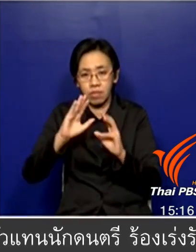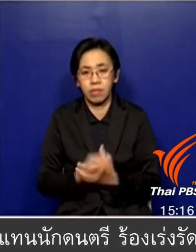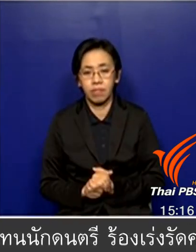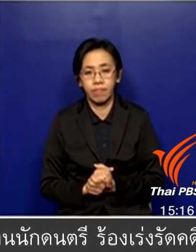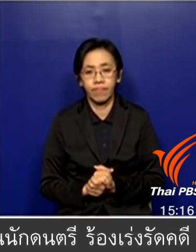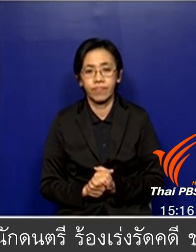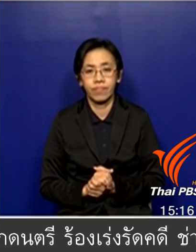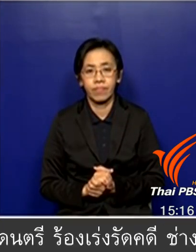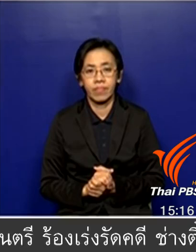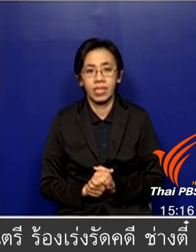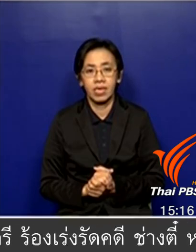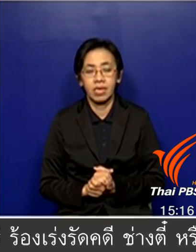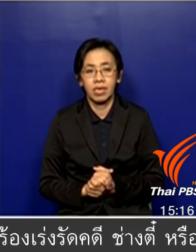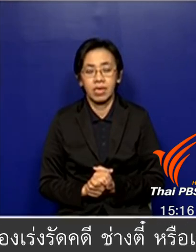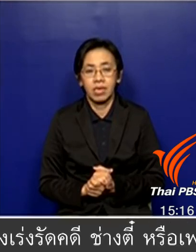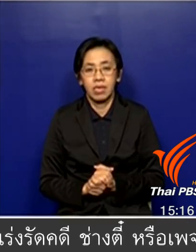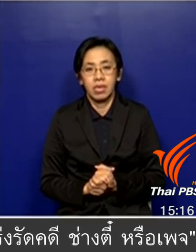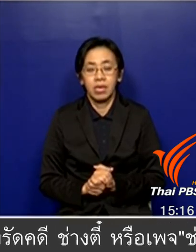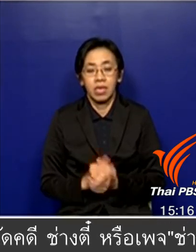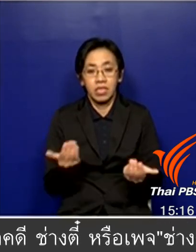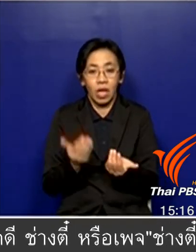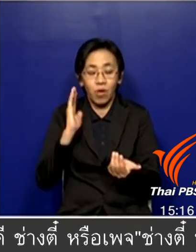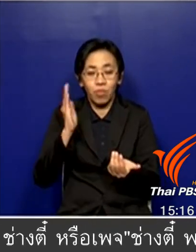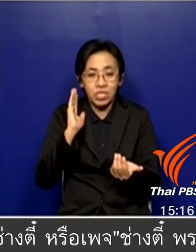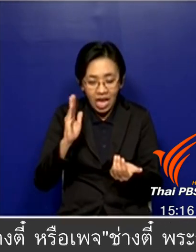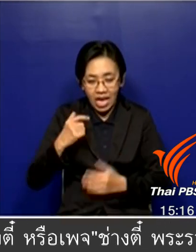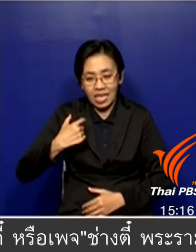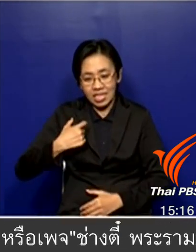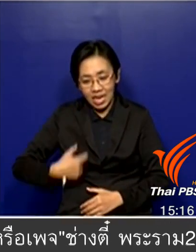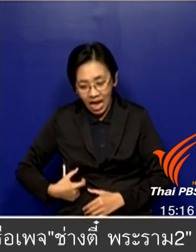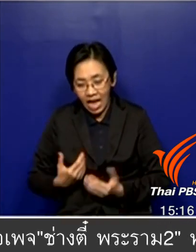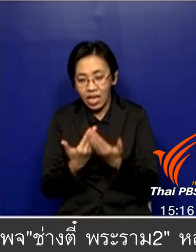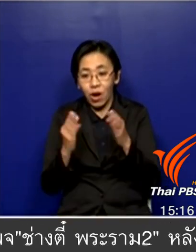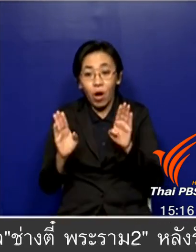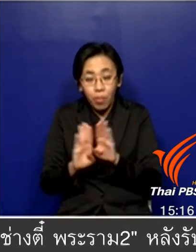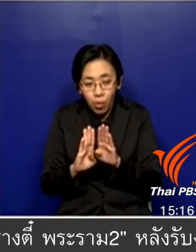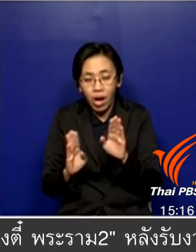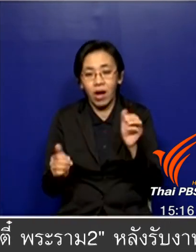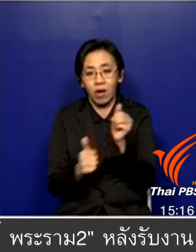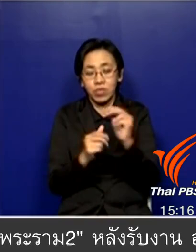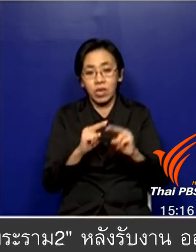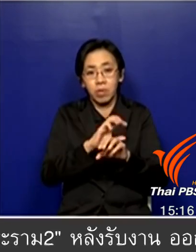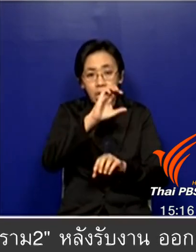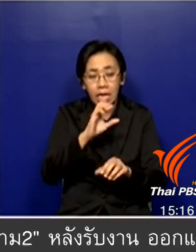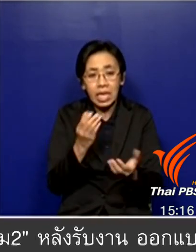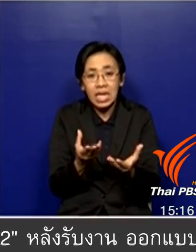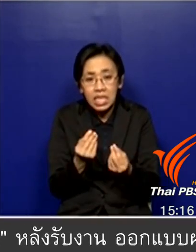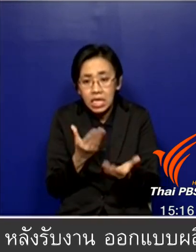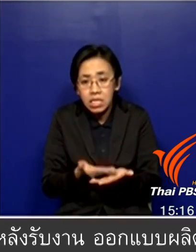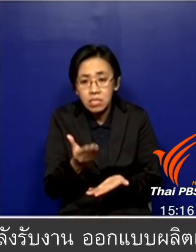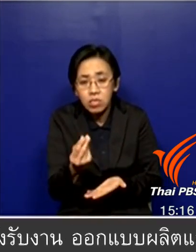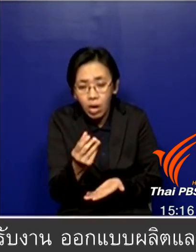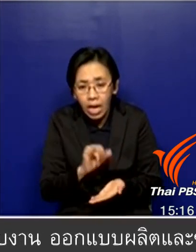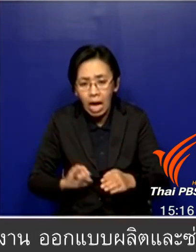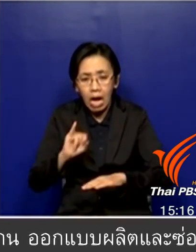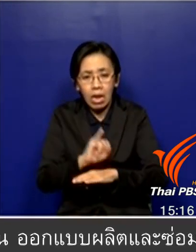ณะที่กล่มของในนิทิกรและในสิริพธ ลกชายทนายรวมททนายใล้ชิดในนิพลซือที่ดนแค่ในราคาเฉลี่ยเพียง